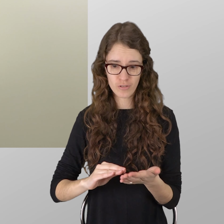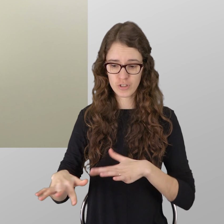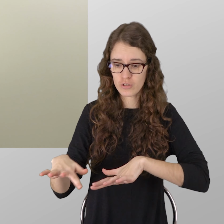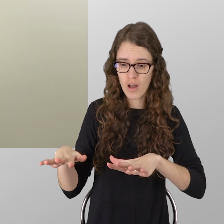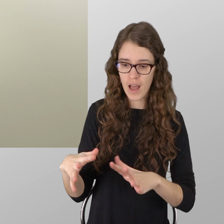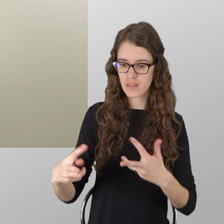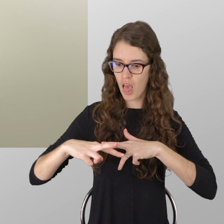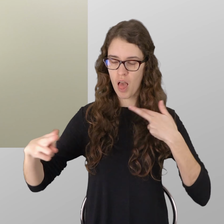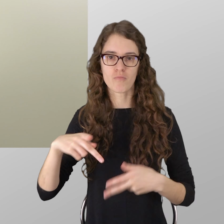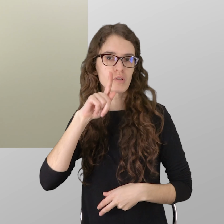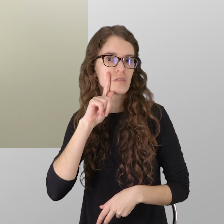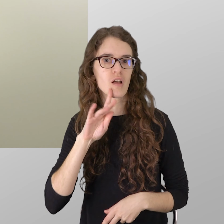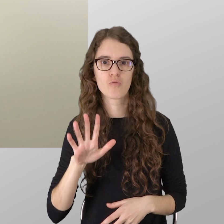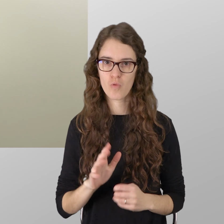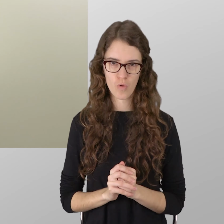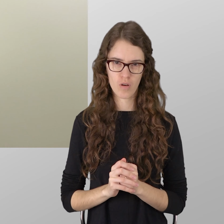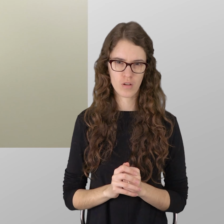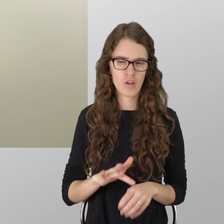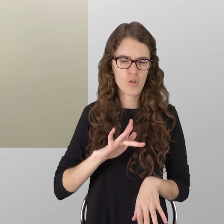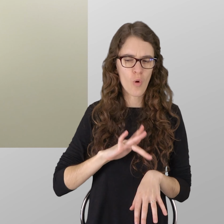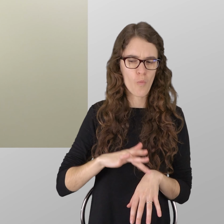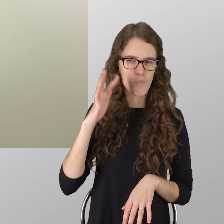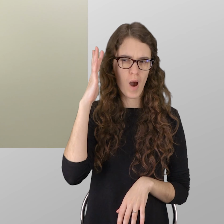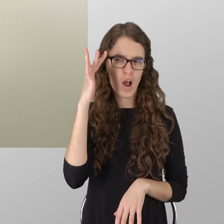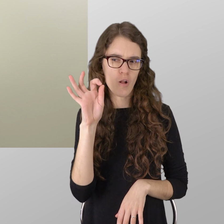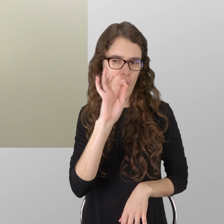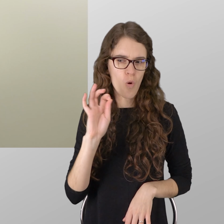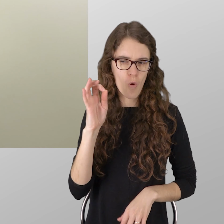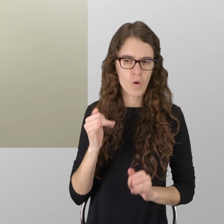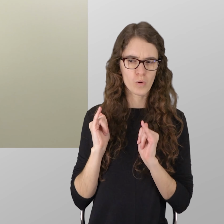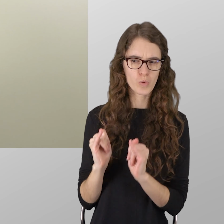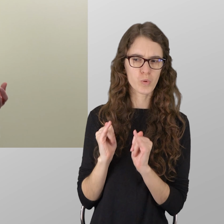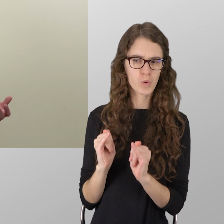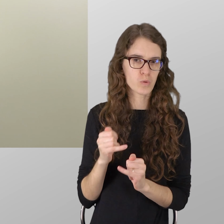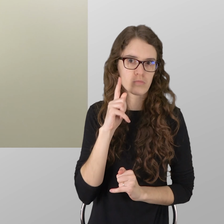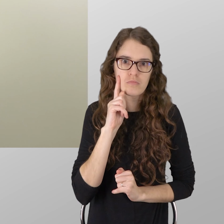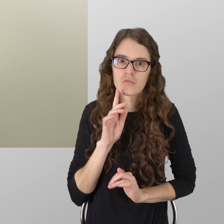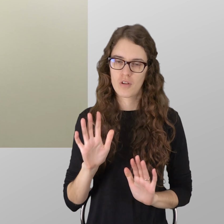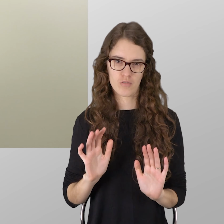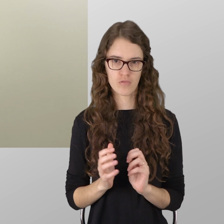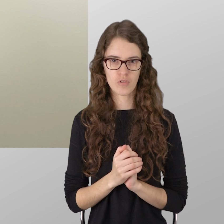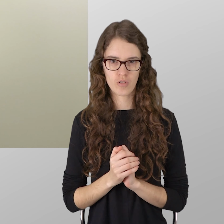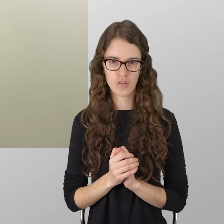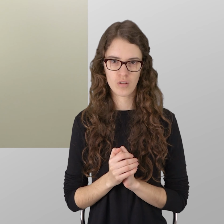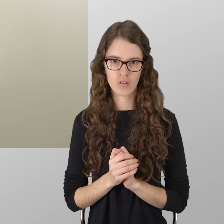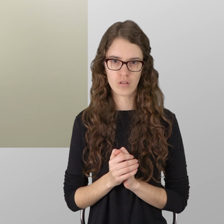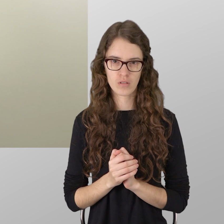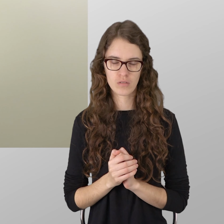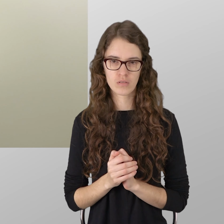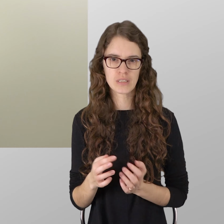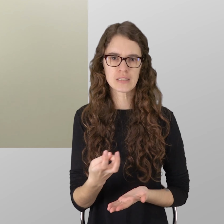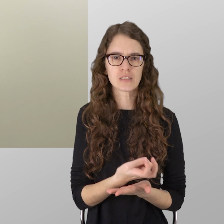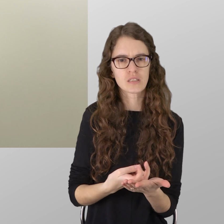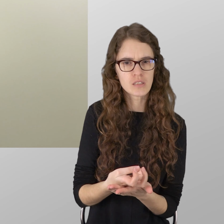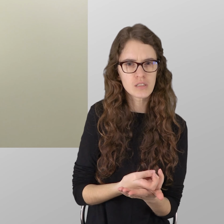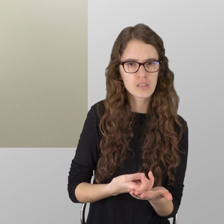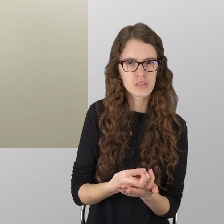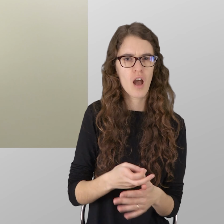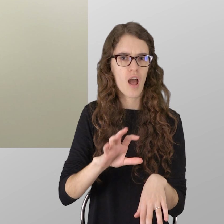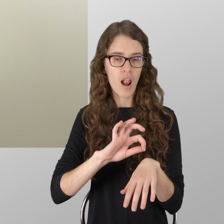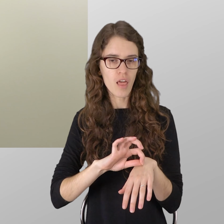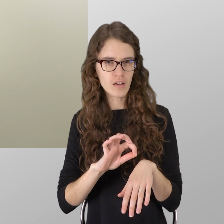vengia savo pojučių, kurie jiems asocijuosi su paniką. Nerimo sutrikimo metu žmonės